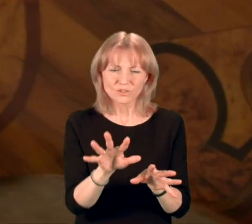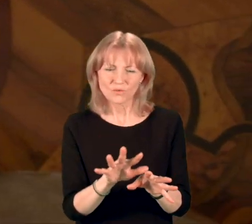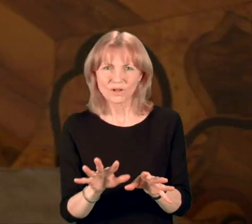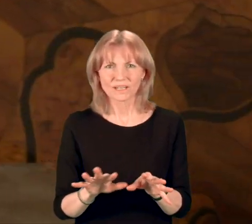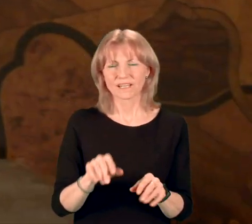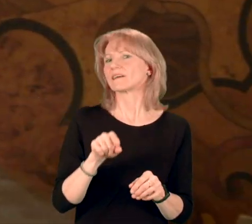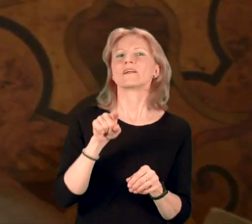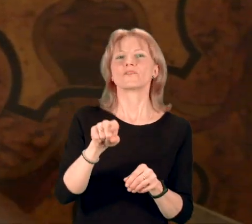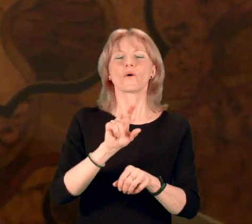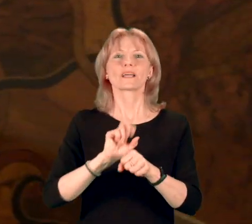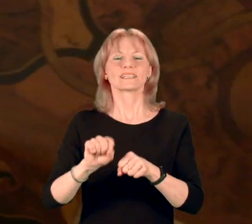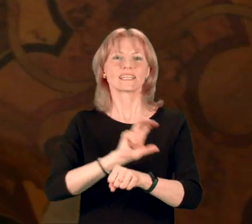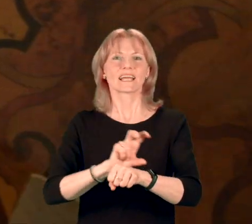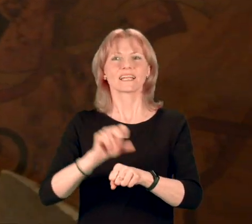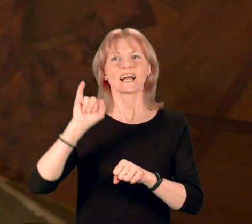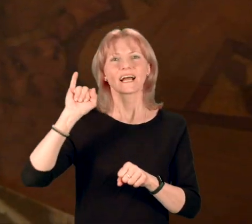technika to intarsja.